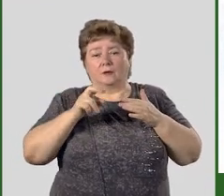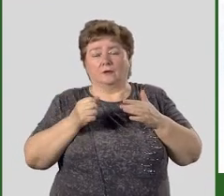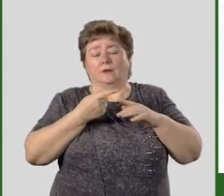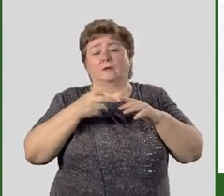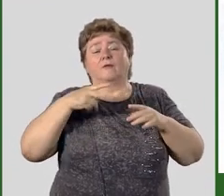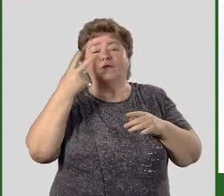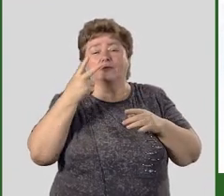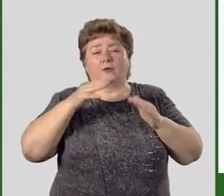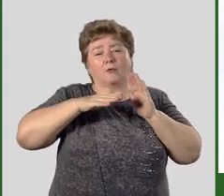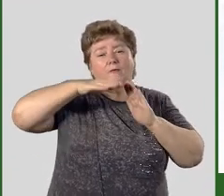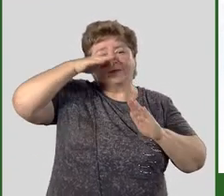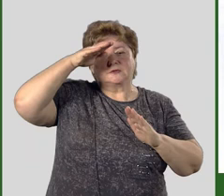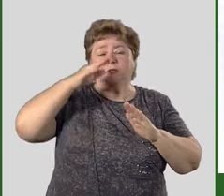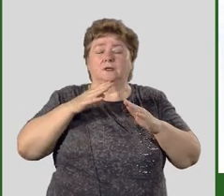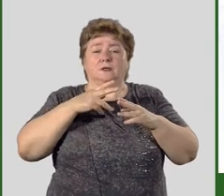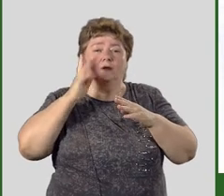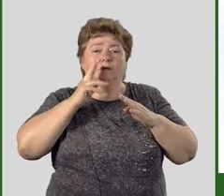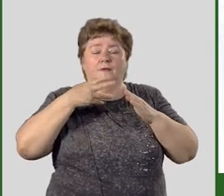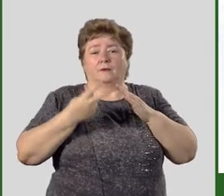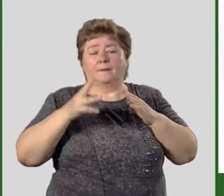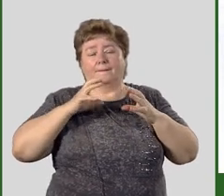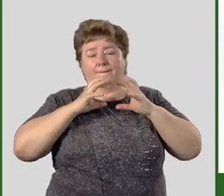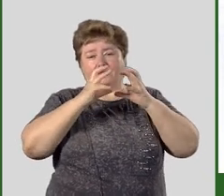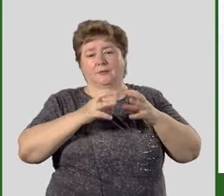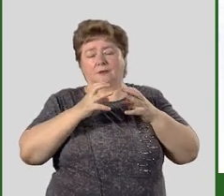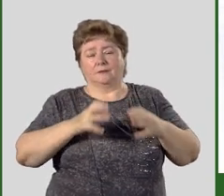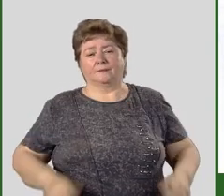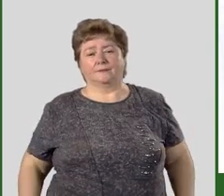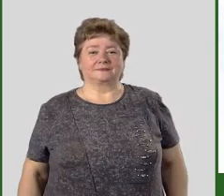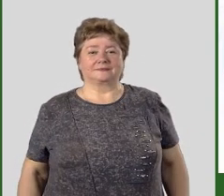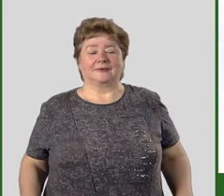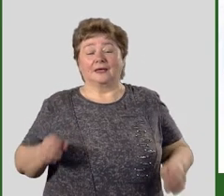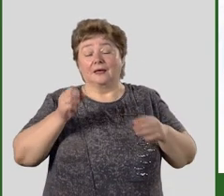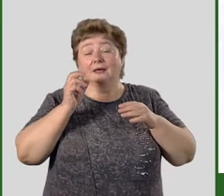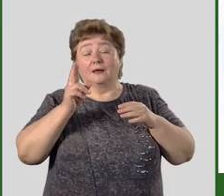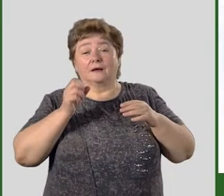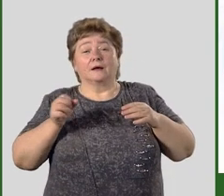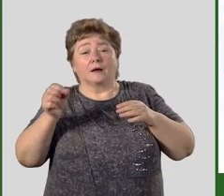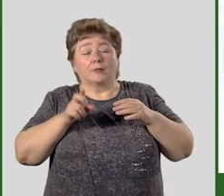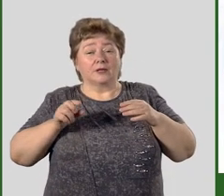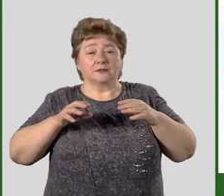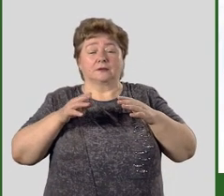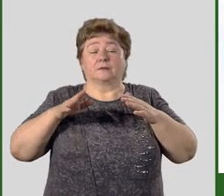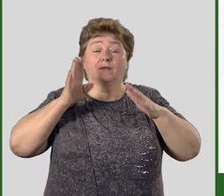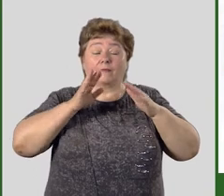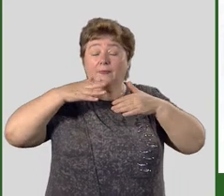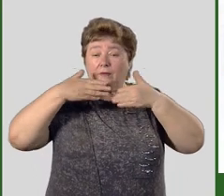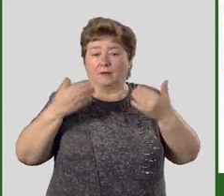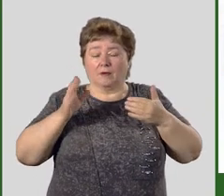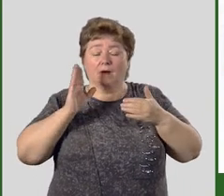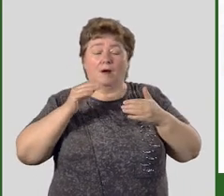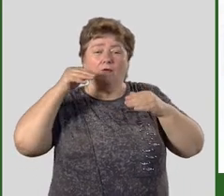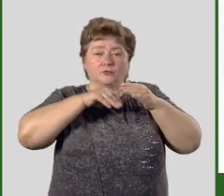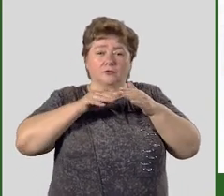Это второй по высоте водопад мира. К областям Бесточным и Внутреннего